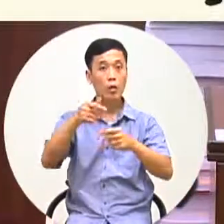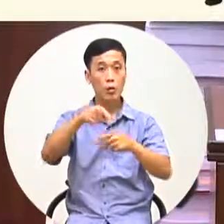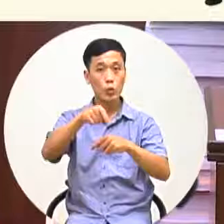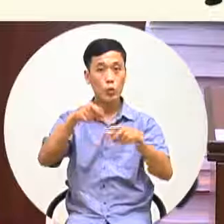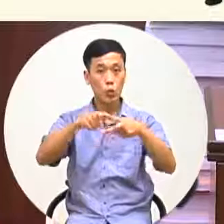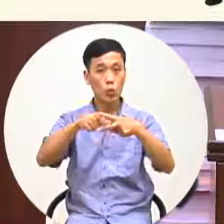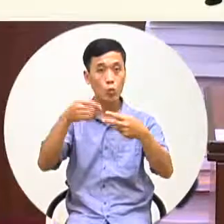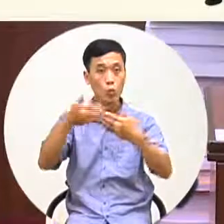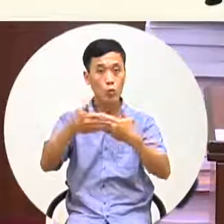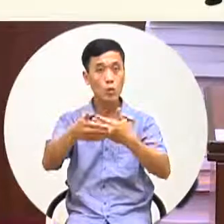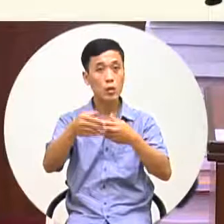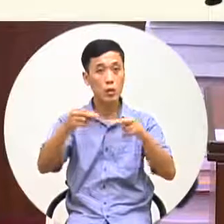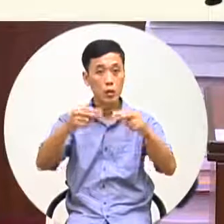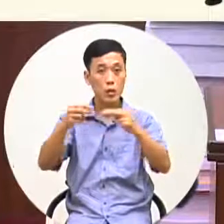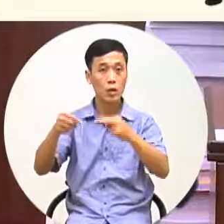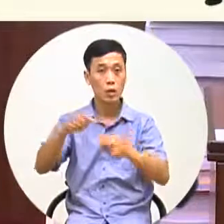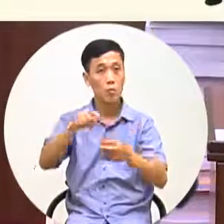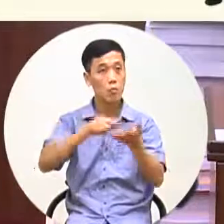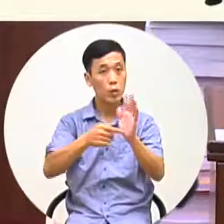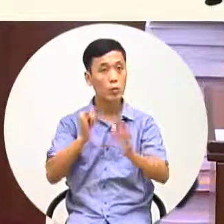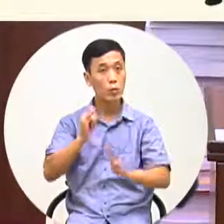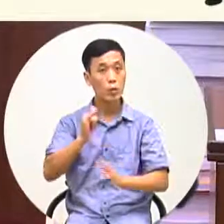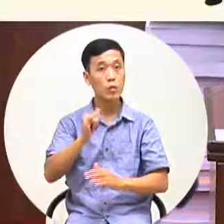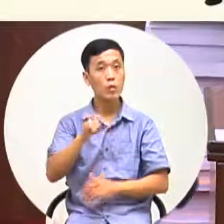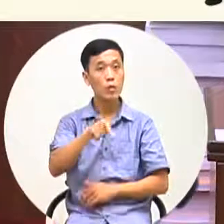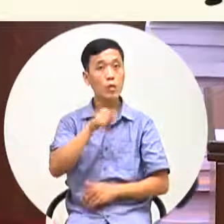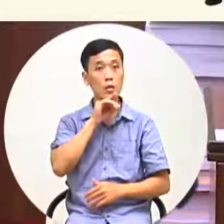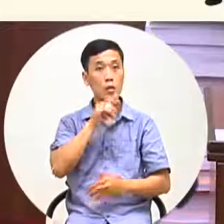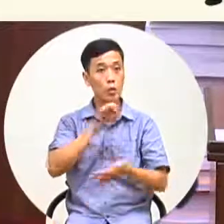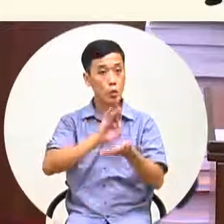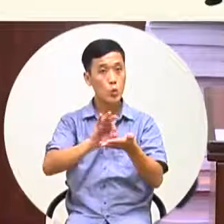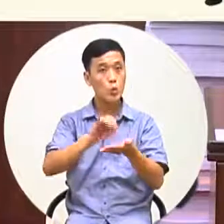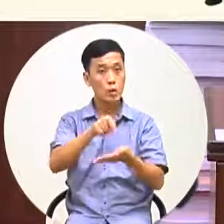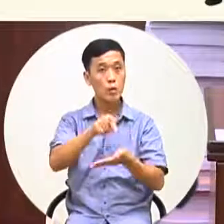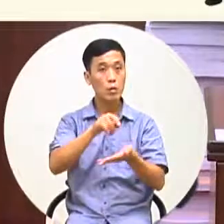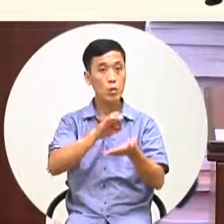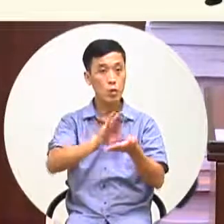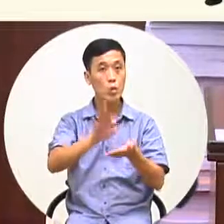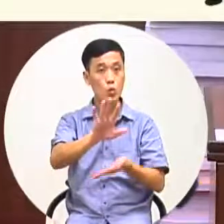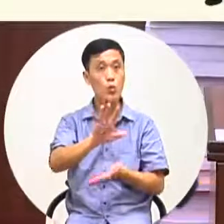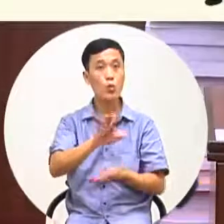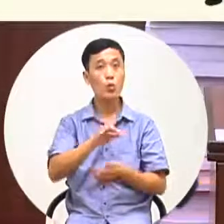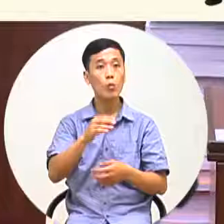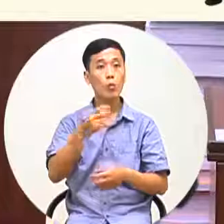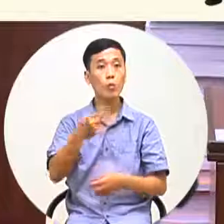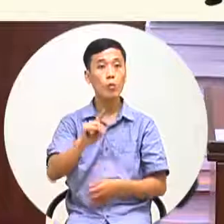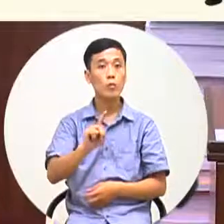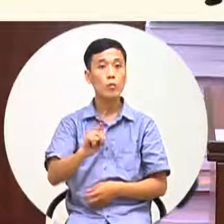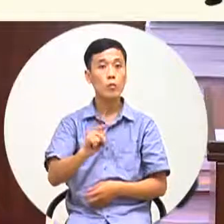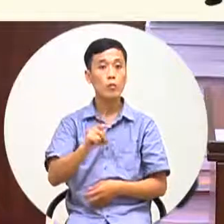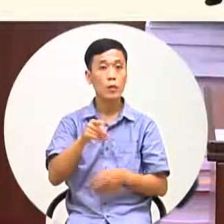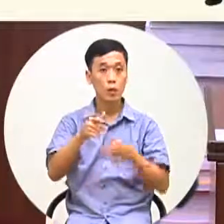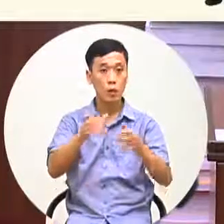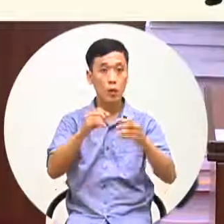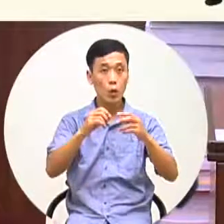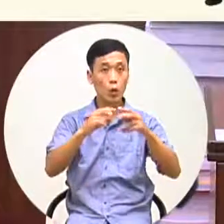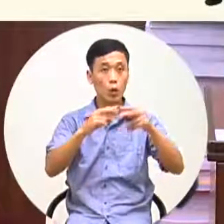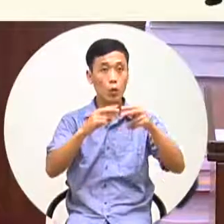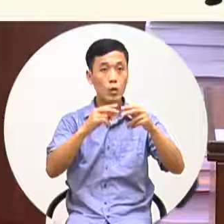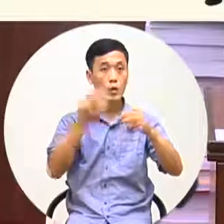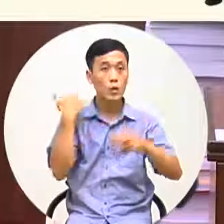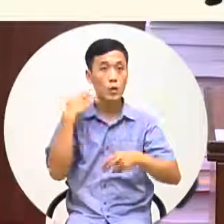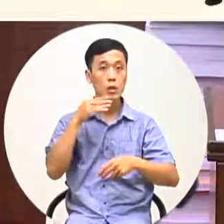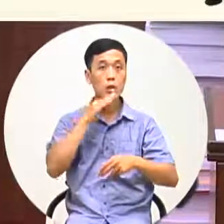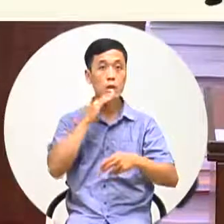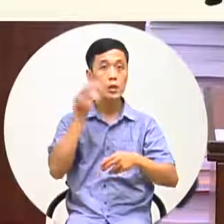歹，部分已经是在使用啊。哦，当然呢，在迄个五管路嘞，原早伫以前烟的时代，对不对？要开辟这个